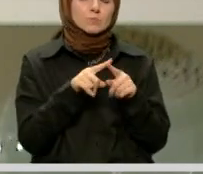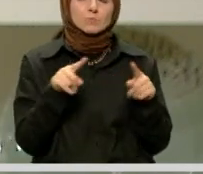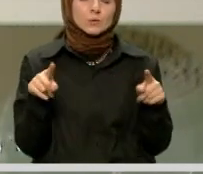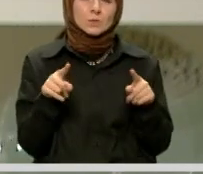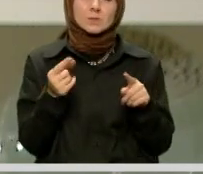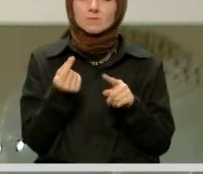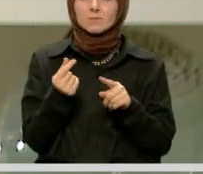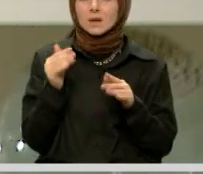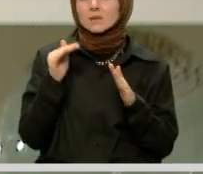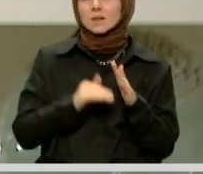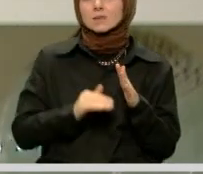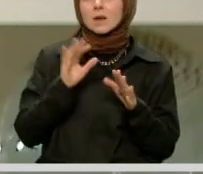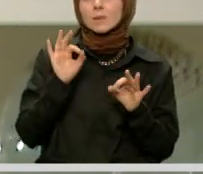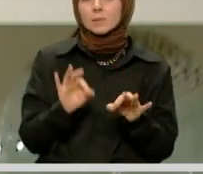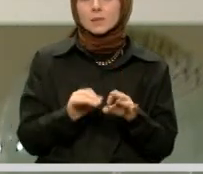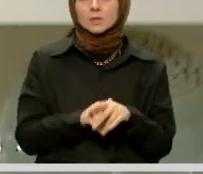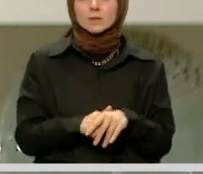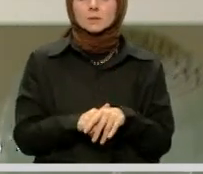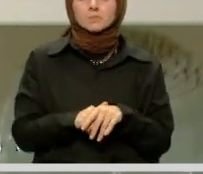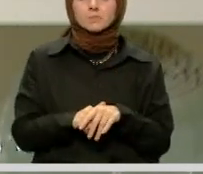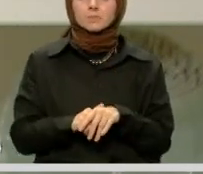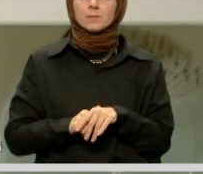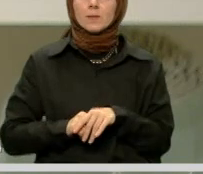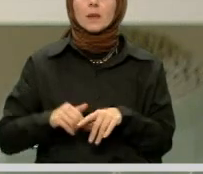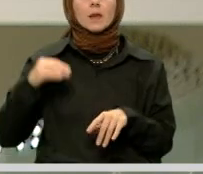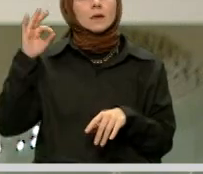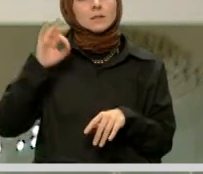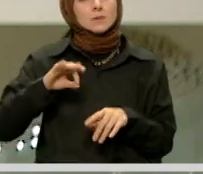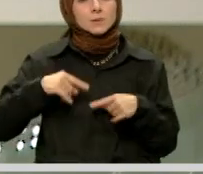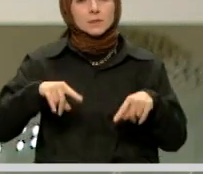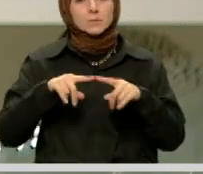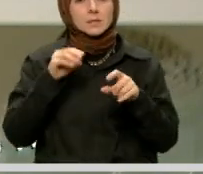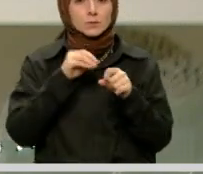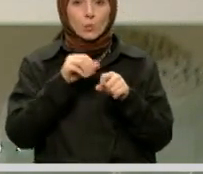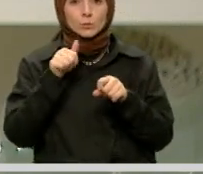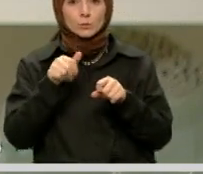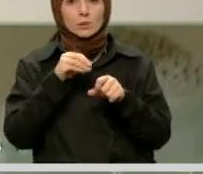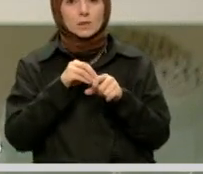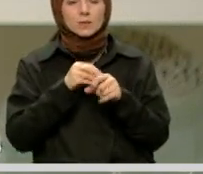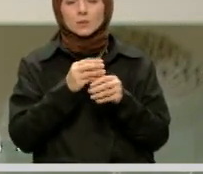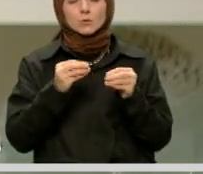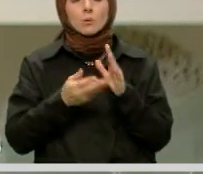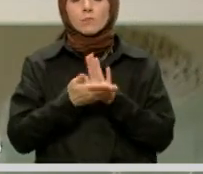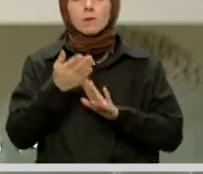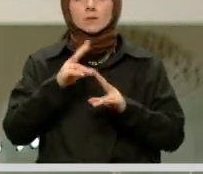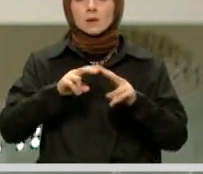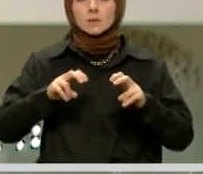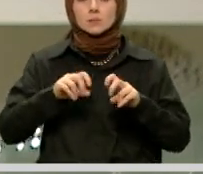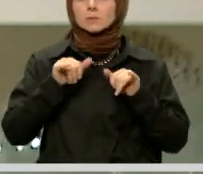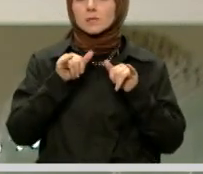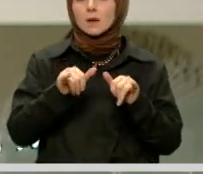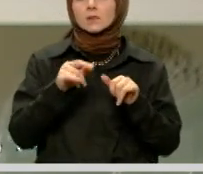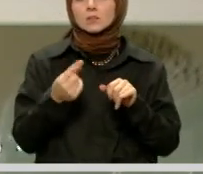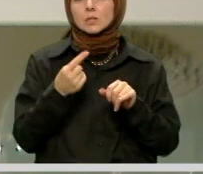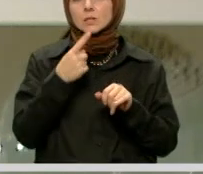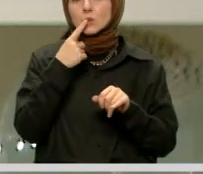artık yavaştan azalmaya başladı. Şimdi hocam biz son günlerde aslında birçok araştırma da aynı şeyi söylüyor. Dün mesela